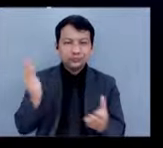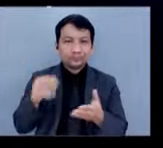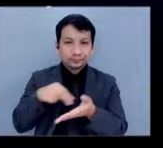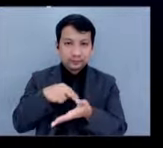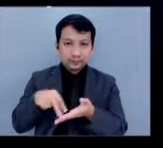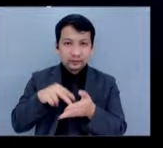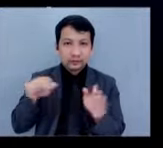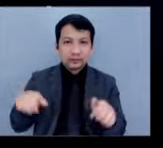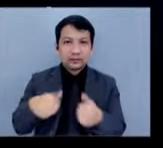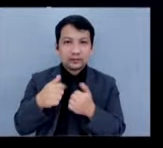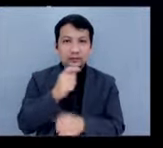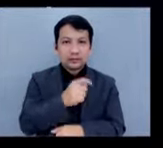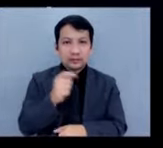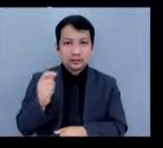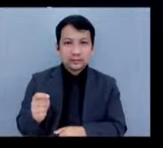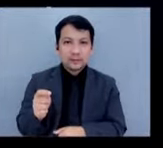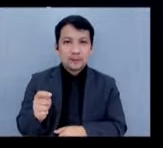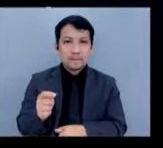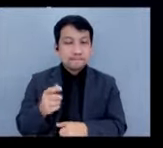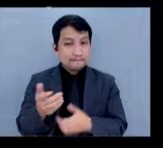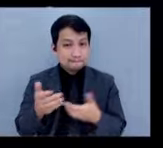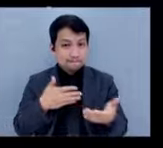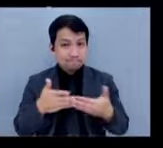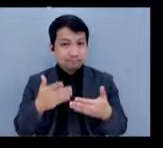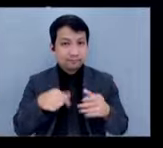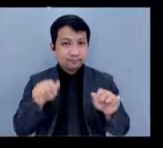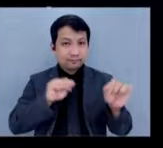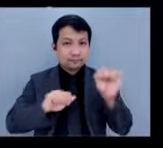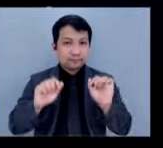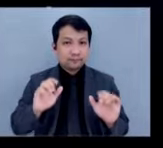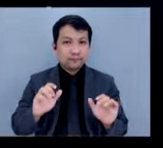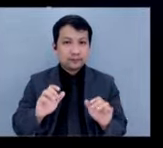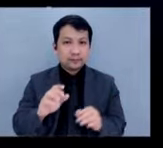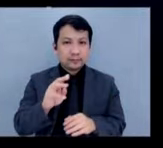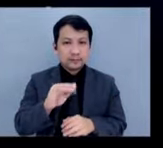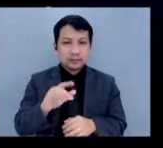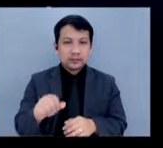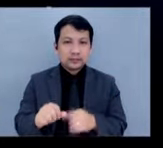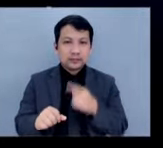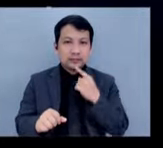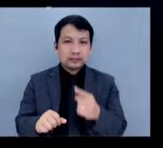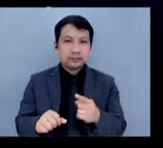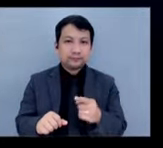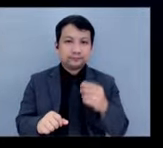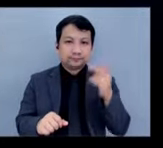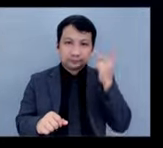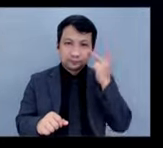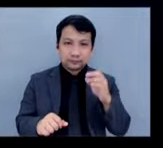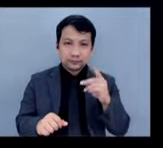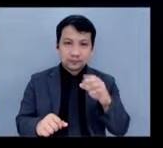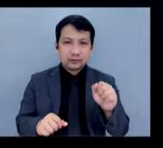sa TikTok. Kumasa dyan ang mga artistang sina Maymay Entrata at Cocoy De Santo.